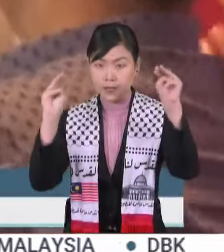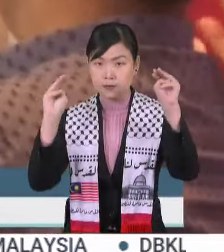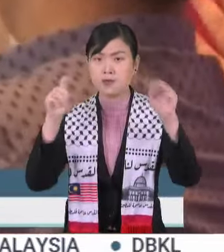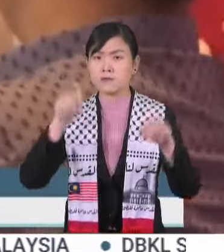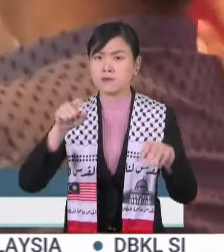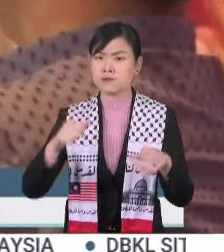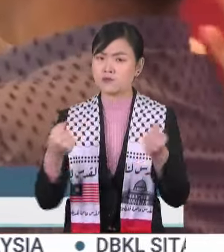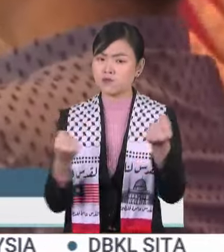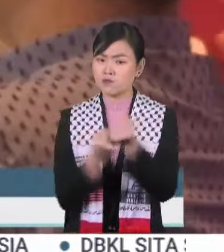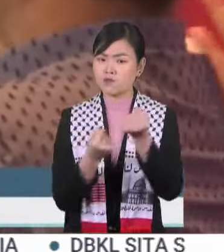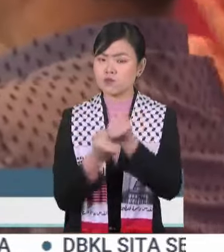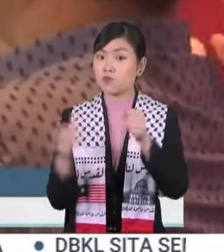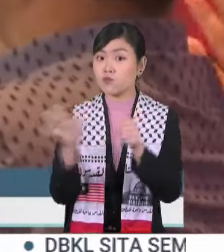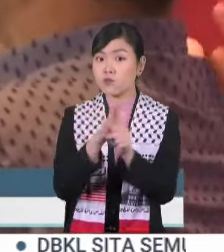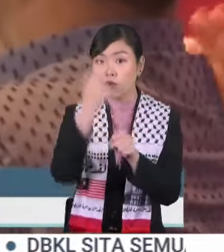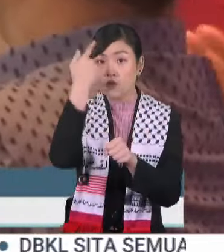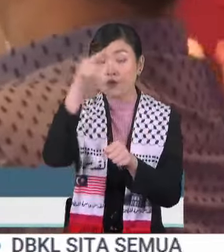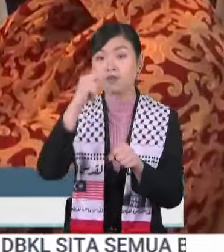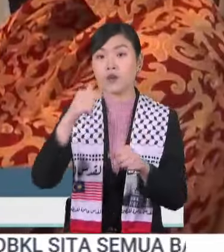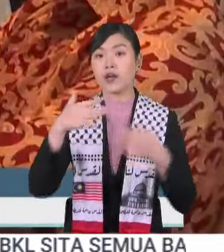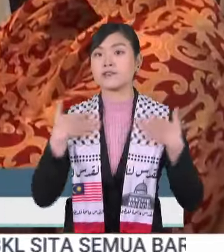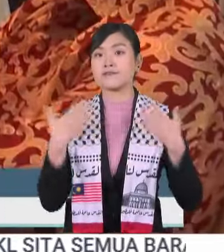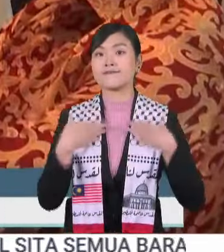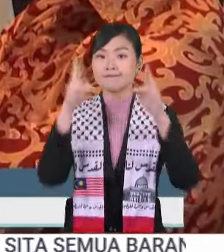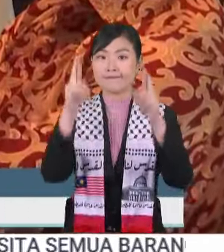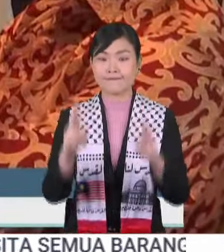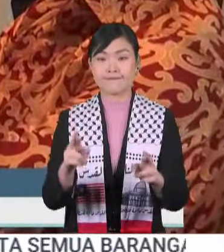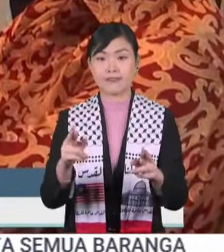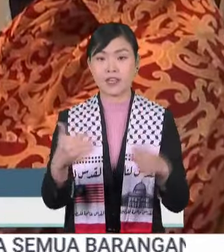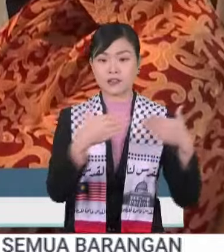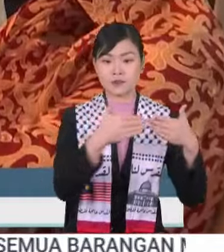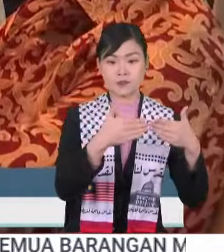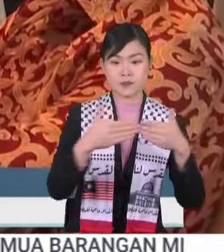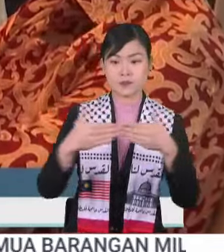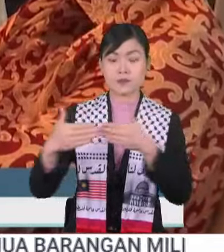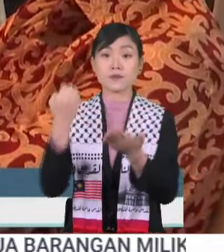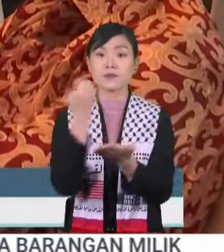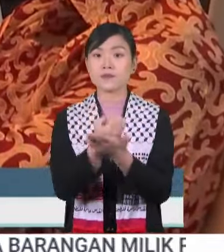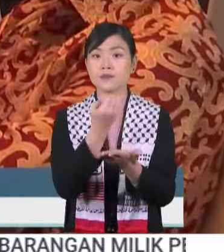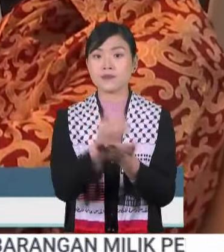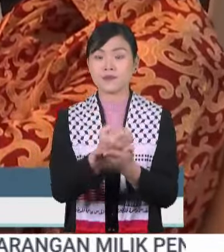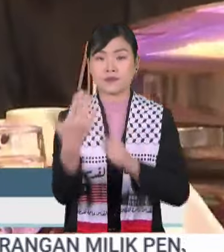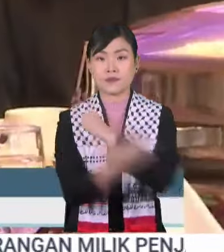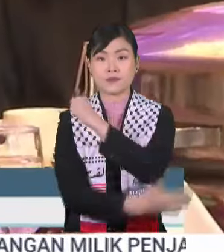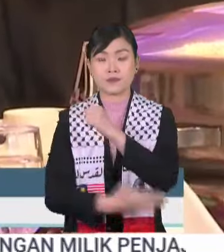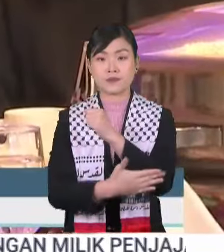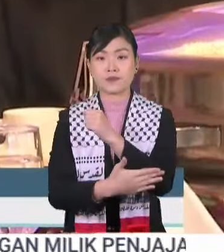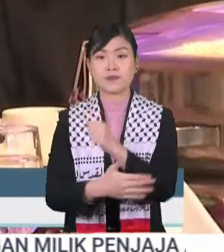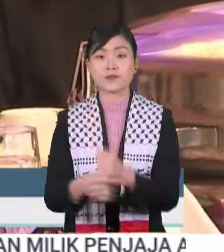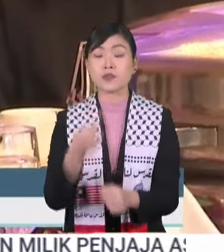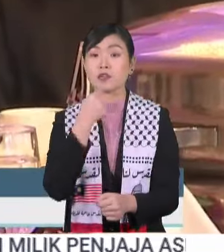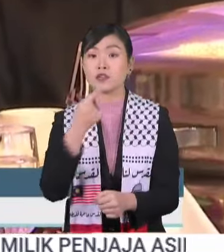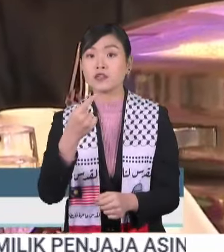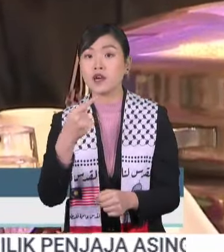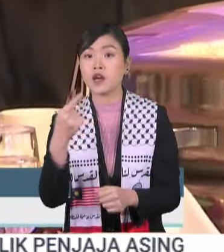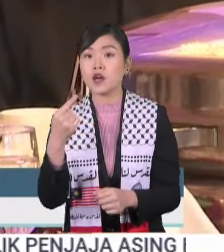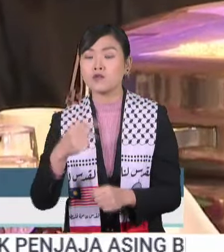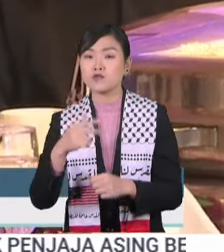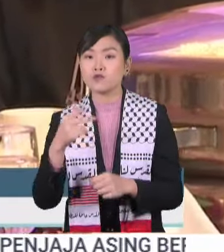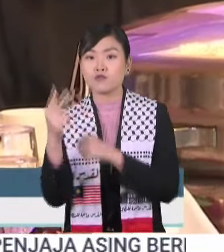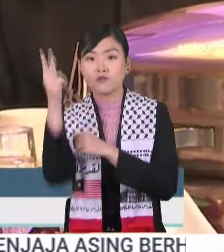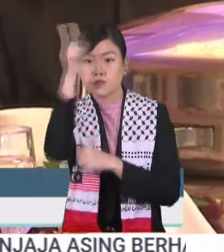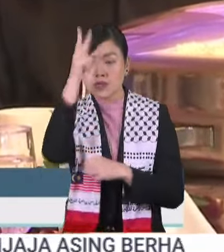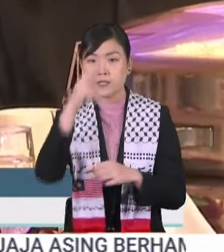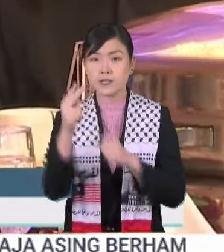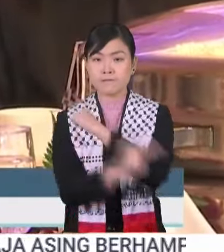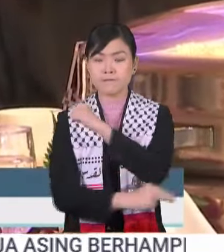disokong sepenuhnya demi kesejahteraan rakyat dan kesinambungan pembangunan ekonomi negara jelasnya kerajaan Negeri terus fokus